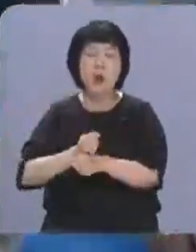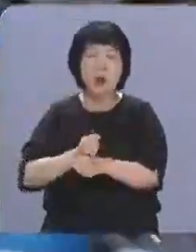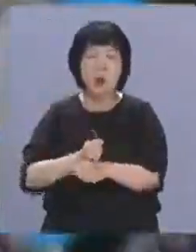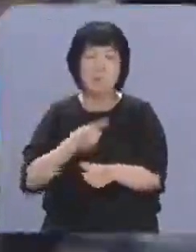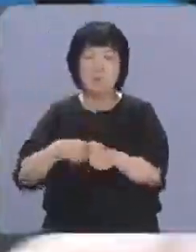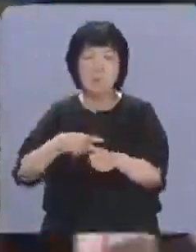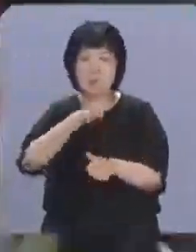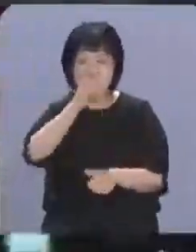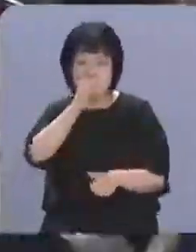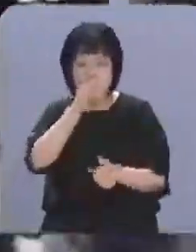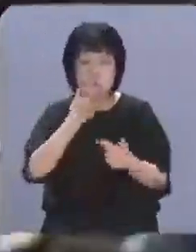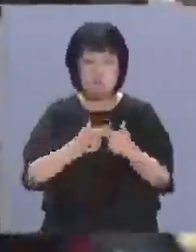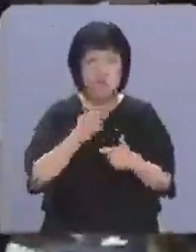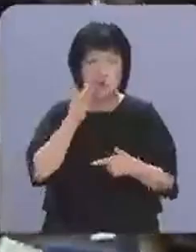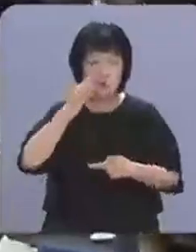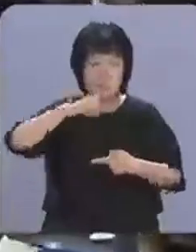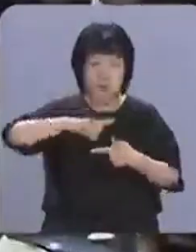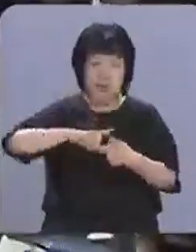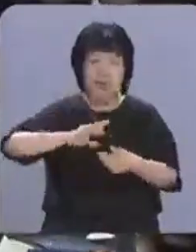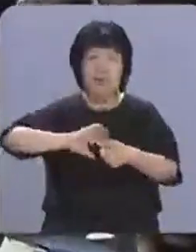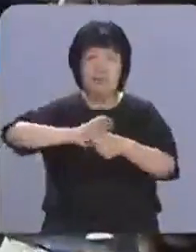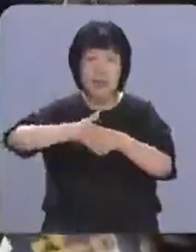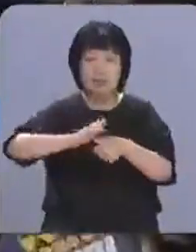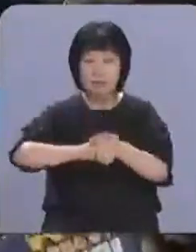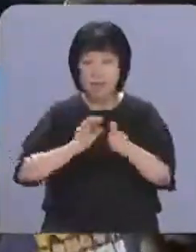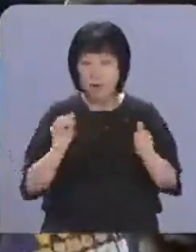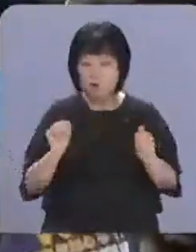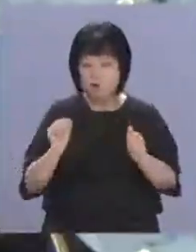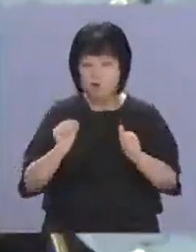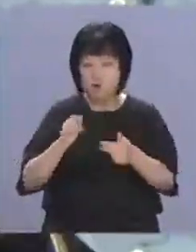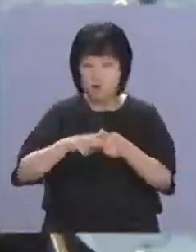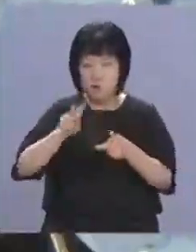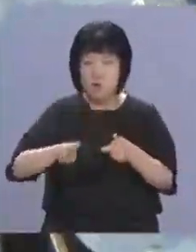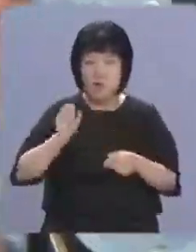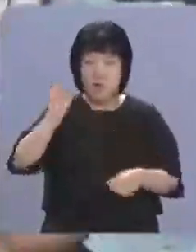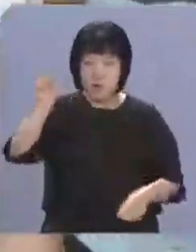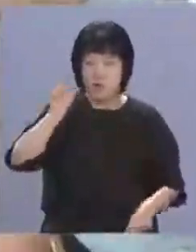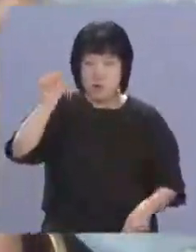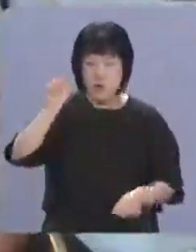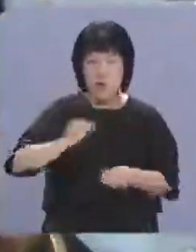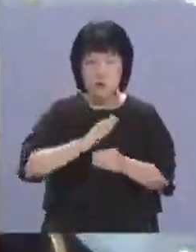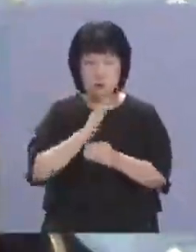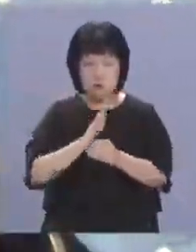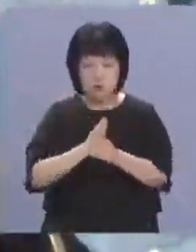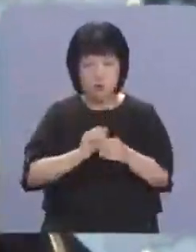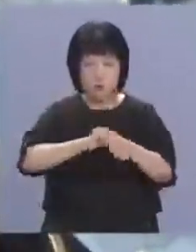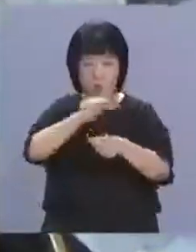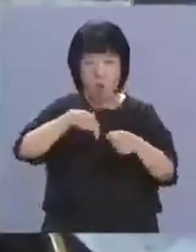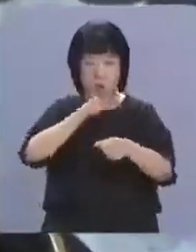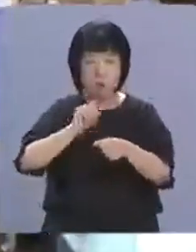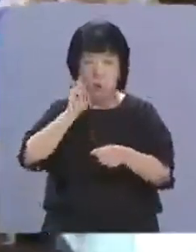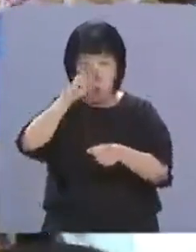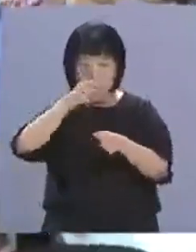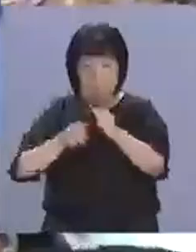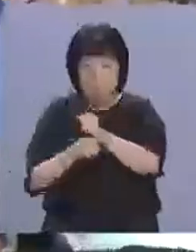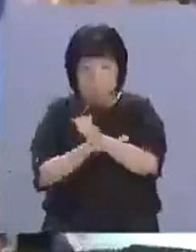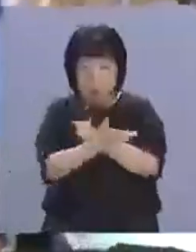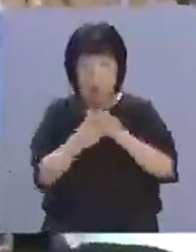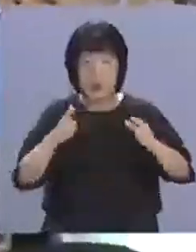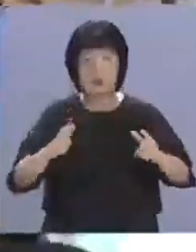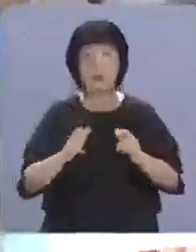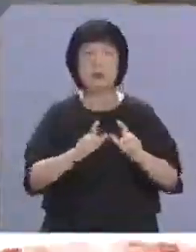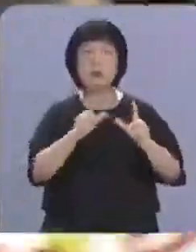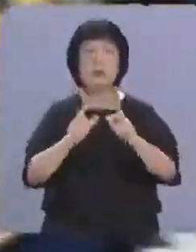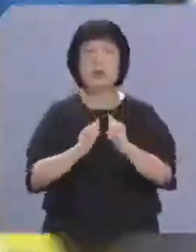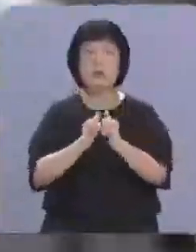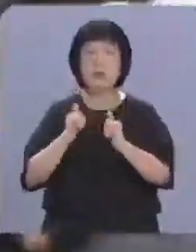부울경과 대구, 경북 등 영남권 5개 시도당이 서면에 집결해 규탄 대회를 열고 원전 오염수 방류가 지역민 건강과